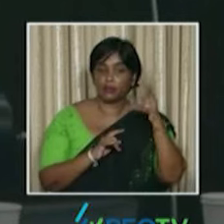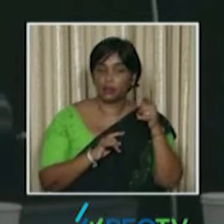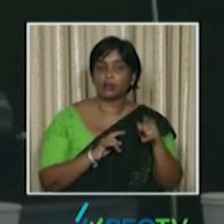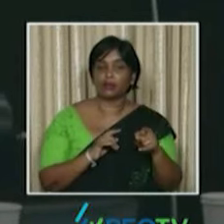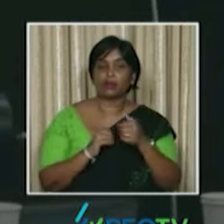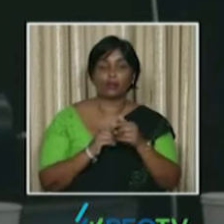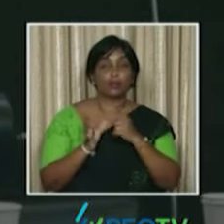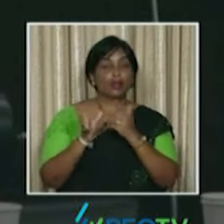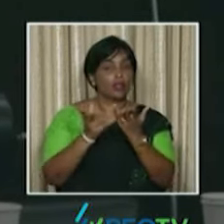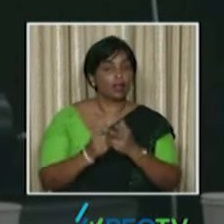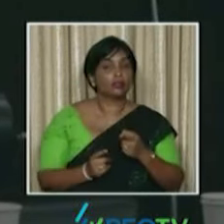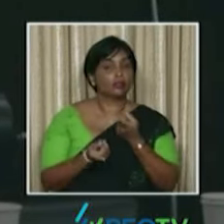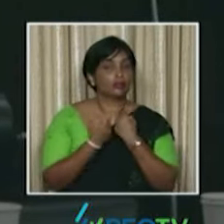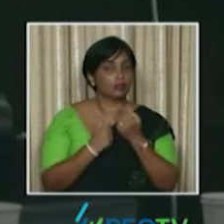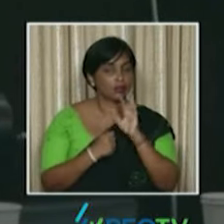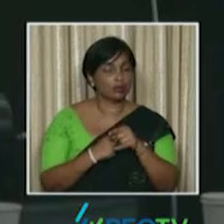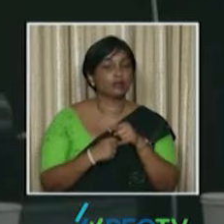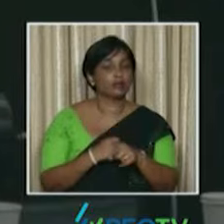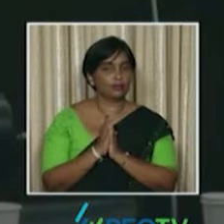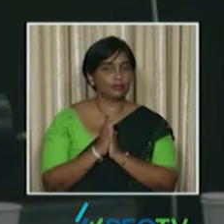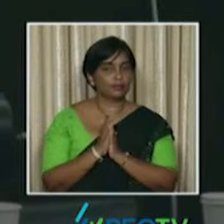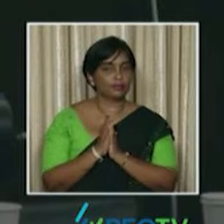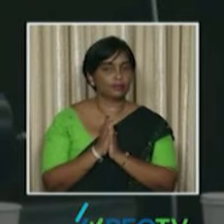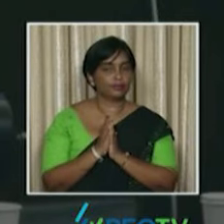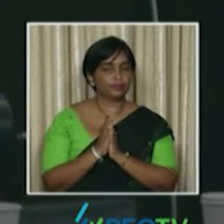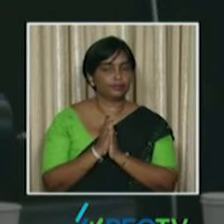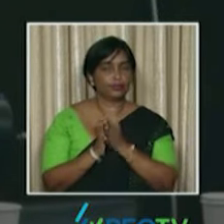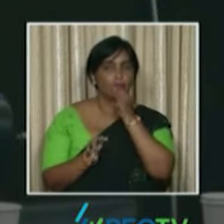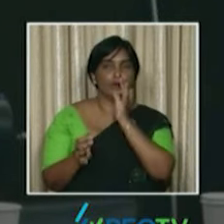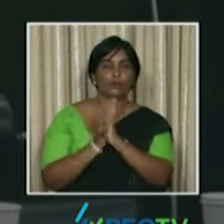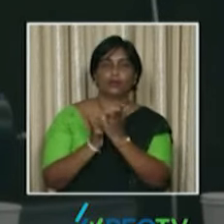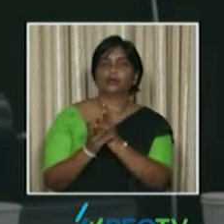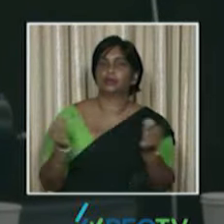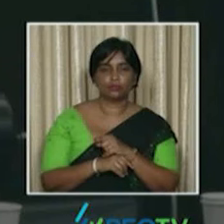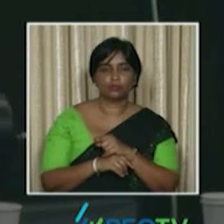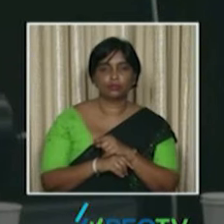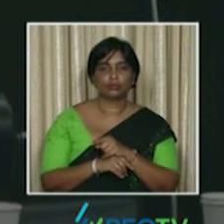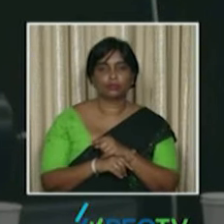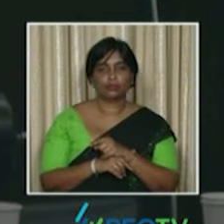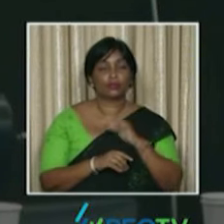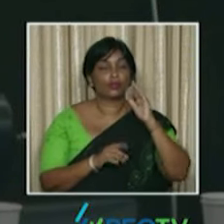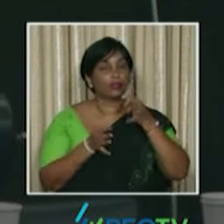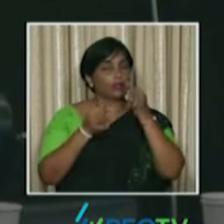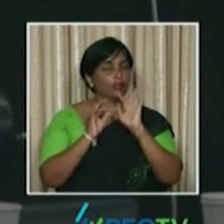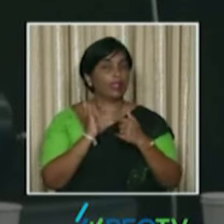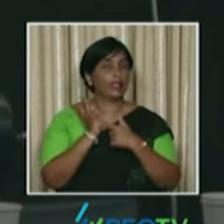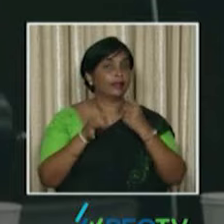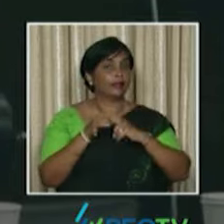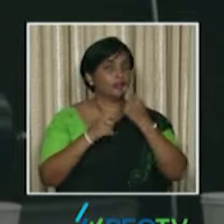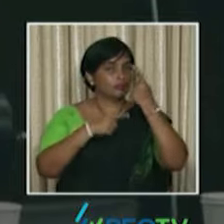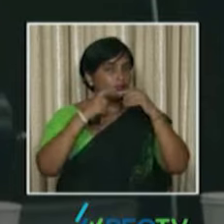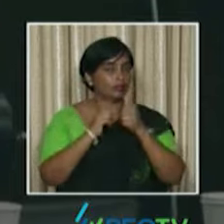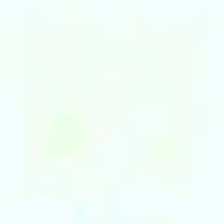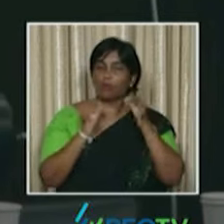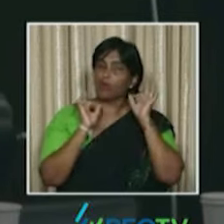95,25,575 විගණනාධිපතිතුමා විගණනය කරනකොට මේ සියල්ල උච්චාදවල විනාශ කරලා දිනවා ගරු මුලසනේ මන්ත්‍රීතුමනි විධිමත් ටෙන්ඩර් ක්‍රියාපටිපාටි